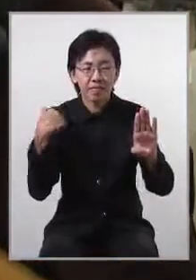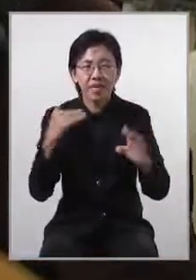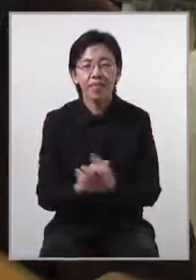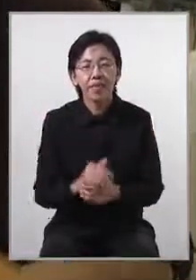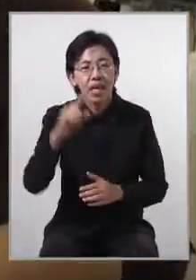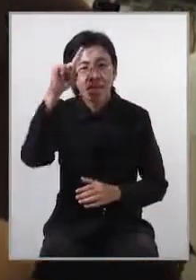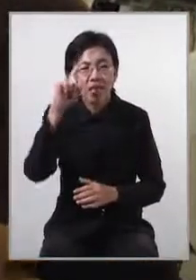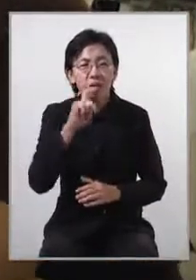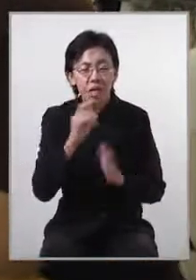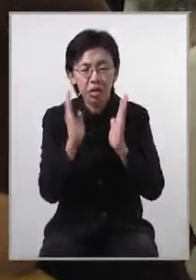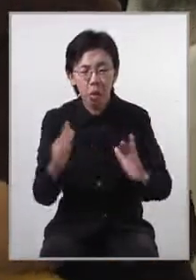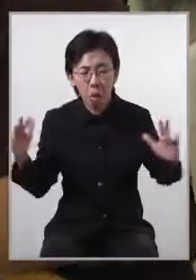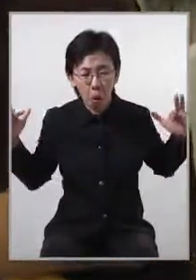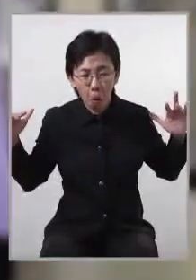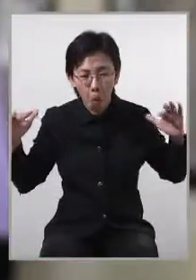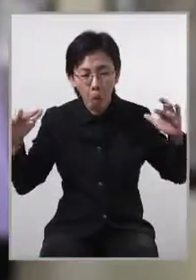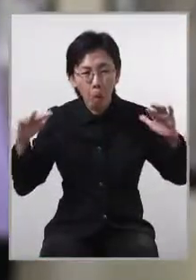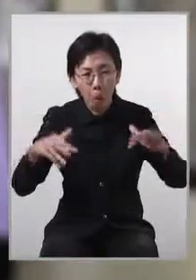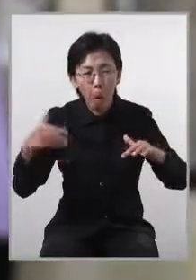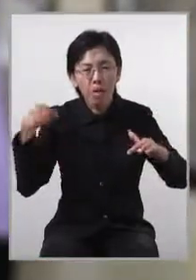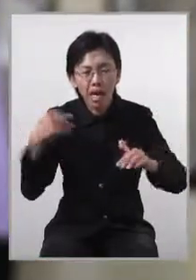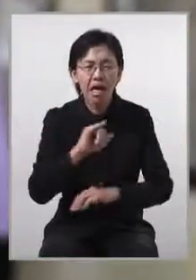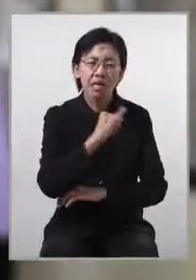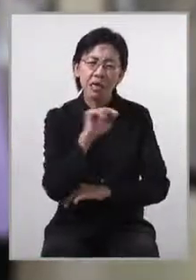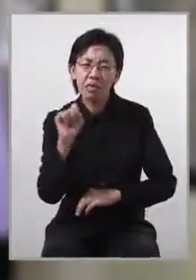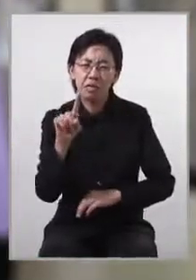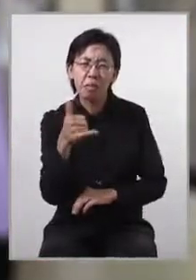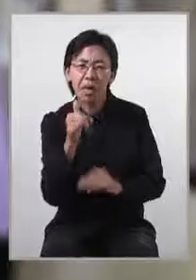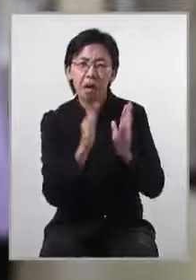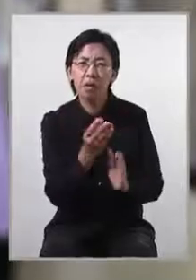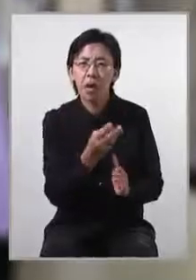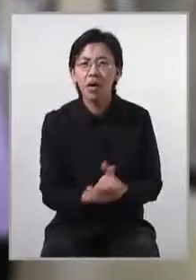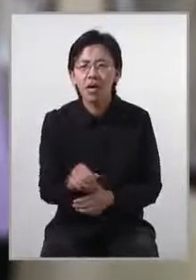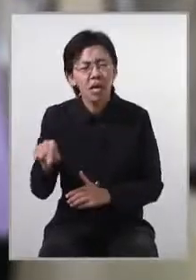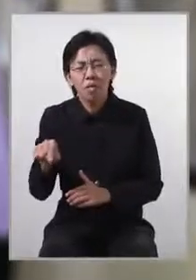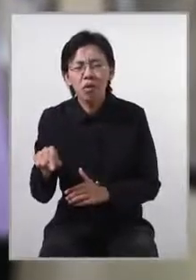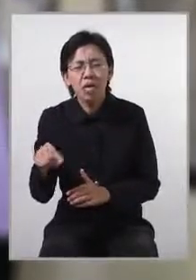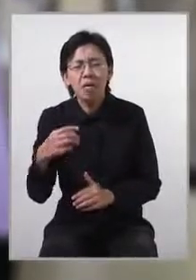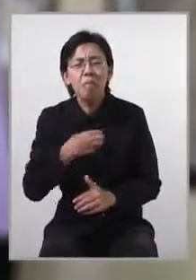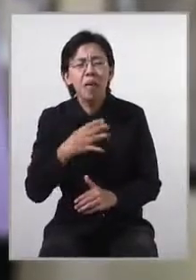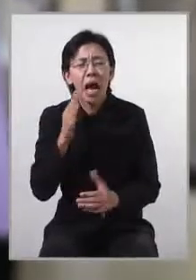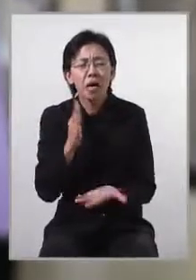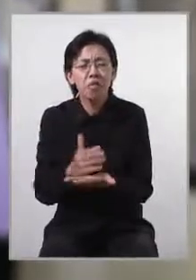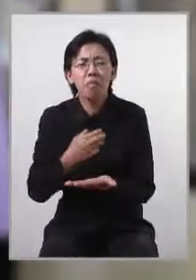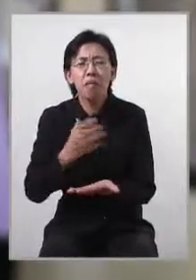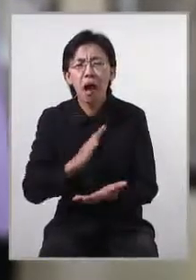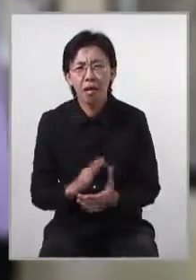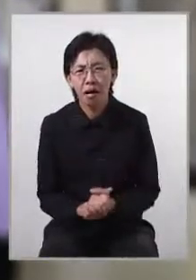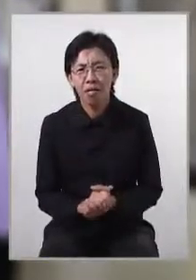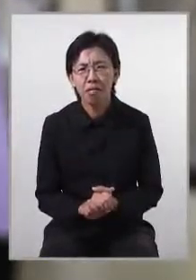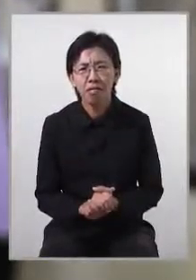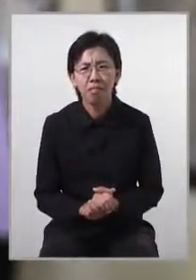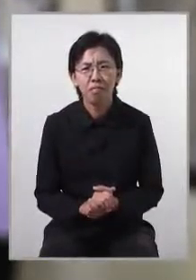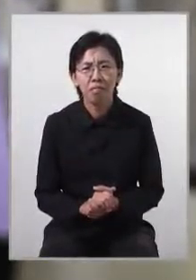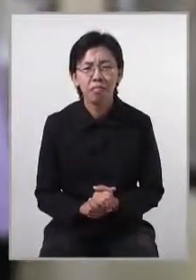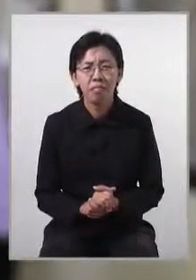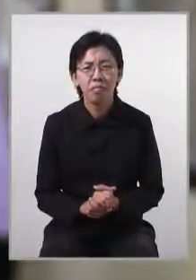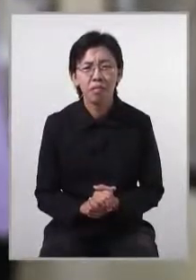น่าจะเยอะกว่า เนี่ย วันธรรมดา เขาไม่อยากให้มีวันหยุดเลยพวกเนี้ยฮะ อ๋อครับ เพราะว่าอาจารย์รู้ไหม ครับ เด็กพว